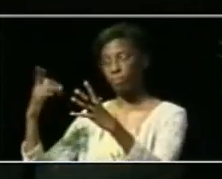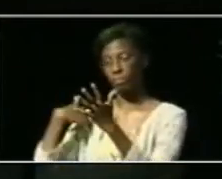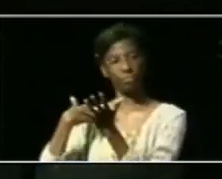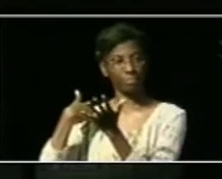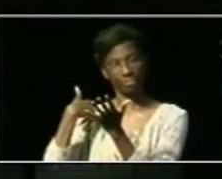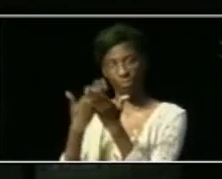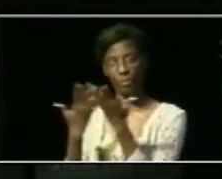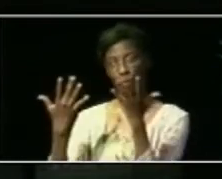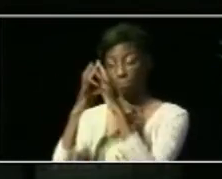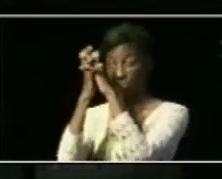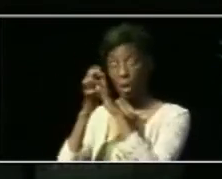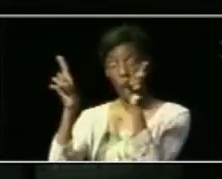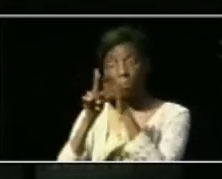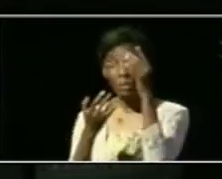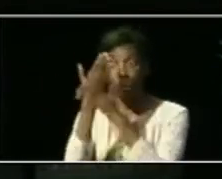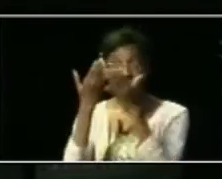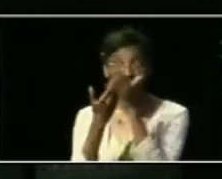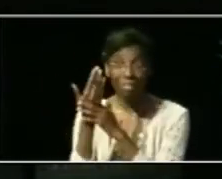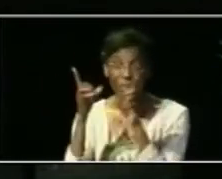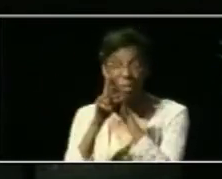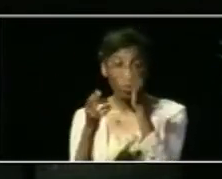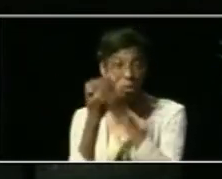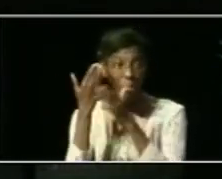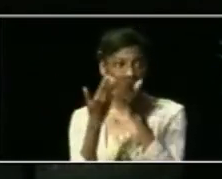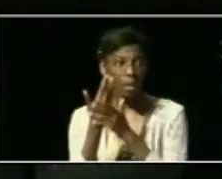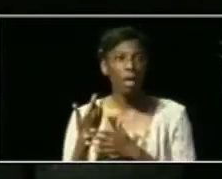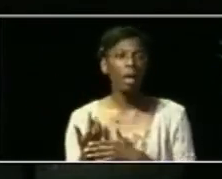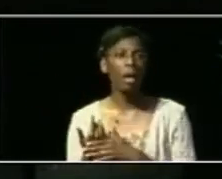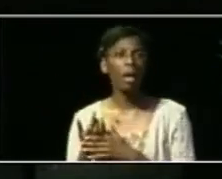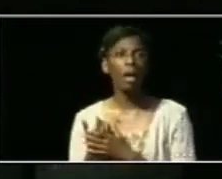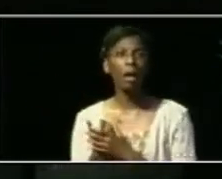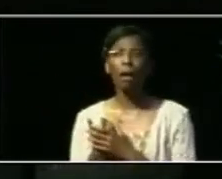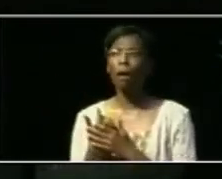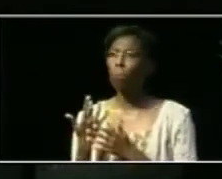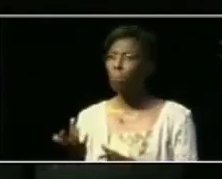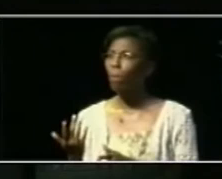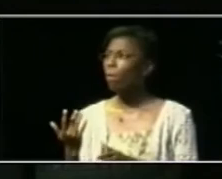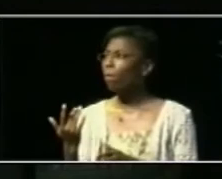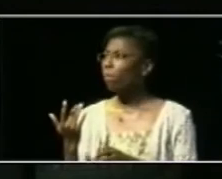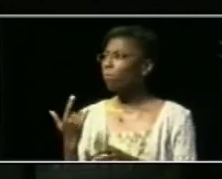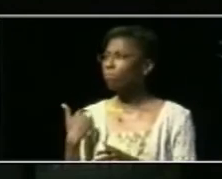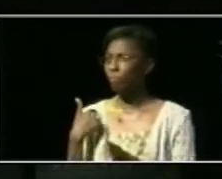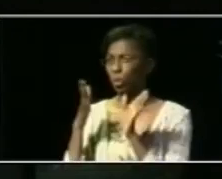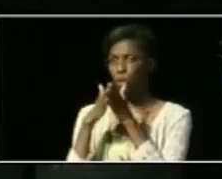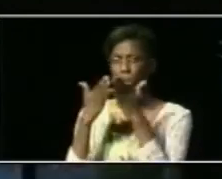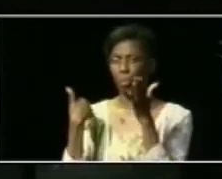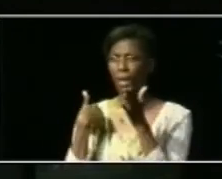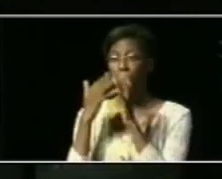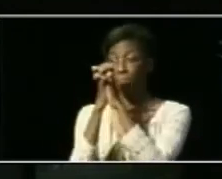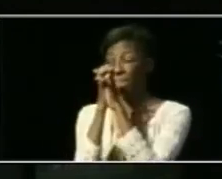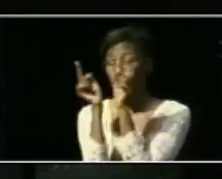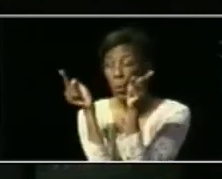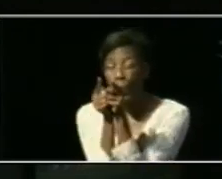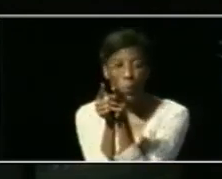did this morning. Comme nous l'avons fait today. Ce matin. I want us to just pray very short prayers. Et j'aimerais vous inviter à faire des prières vraiment